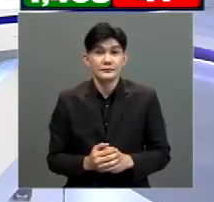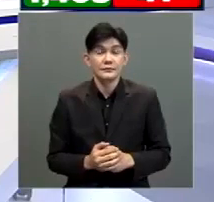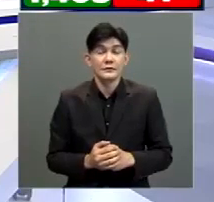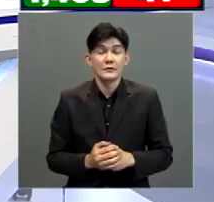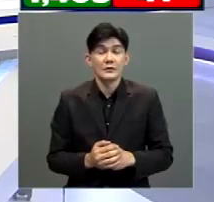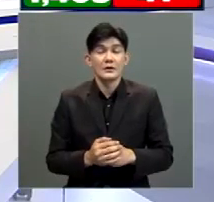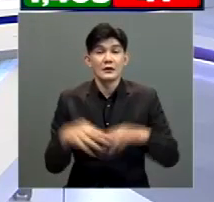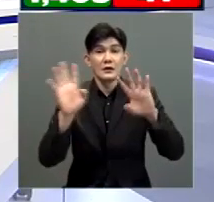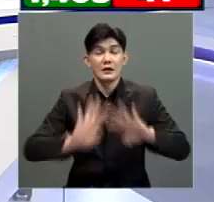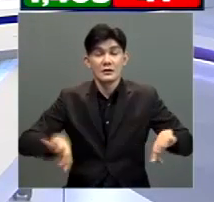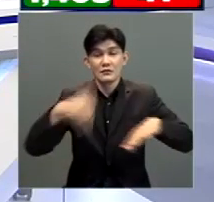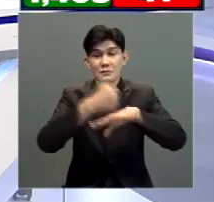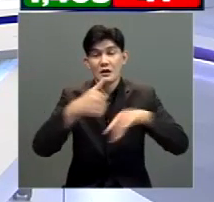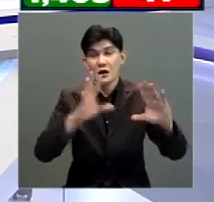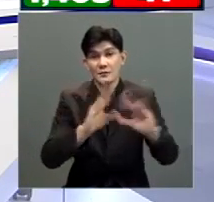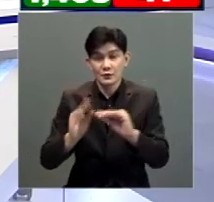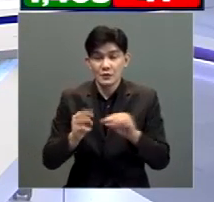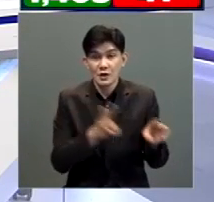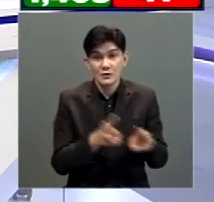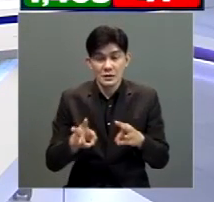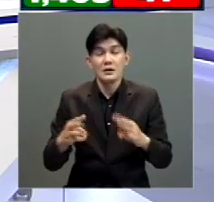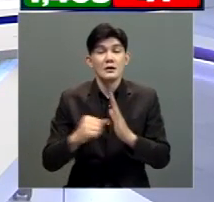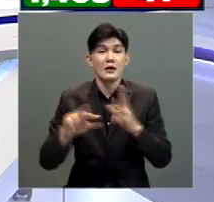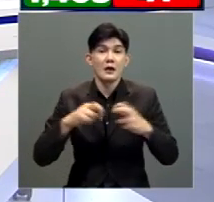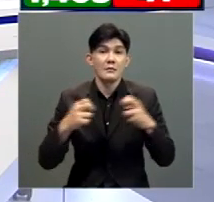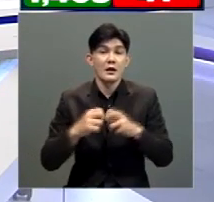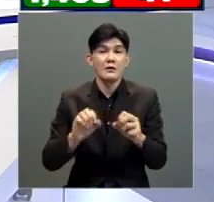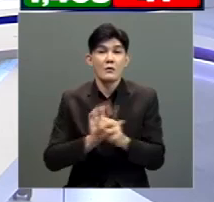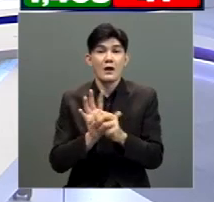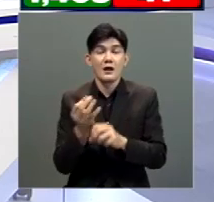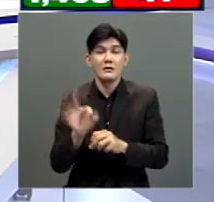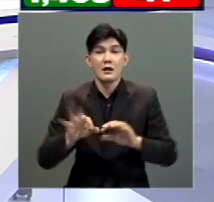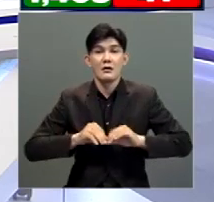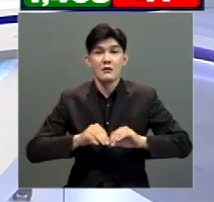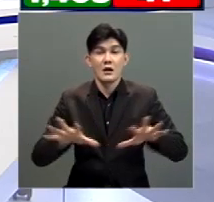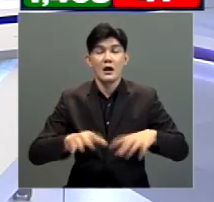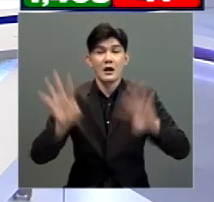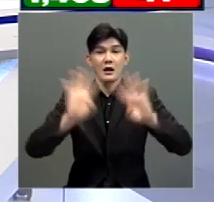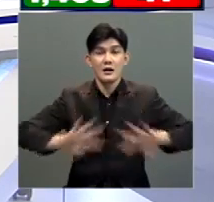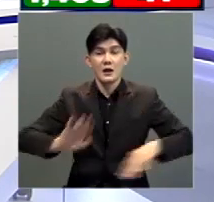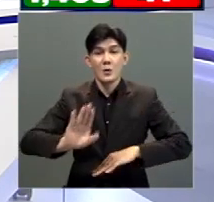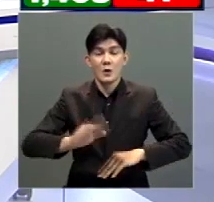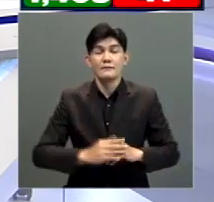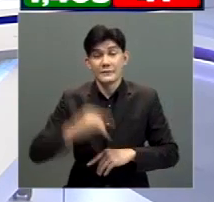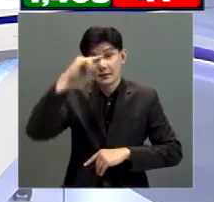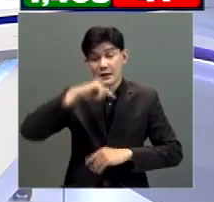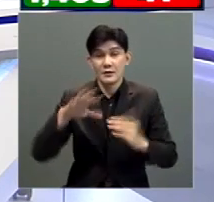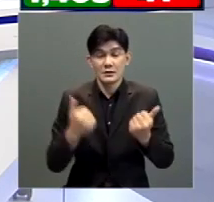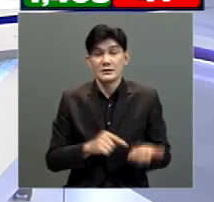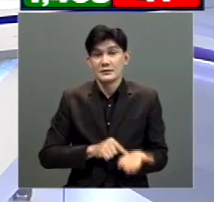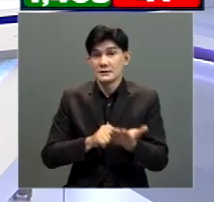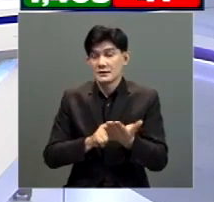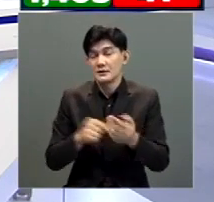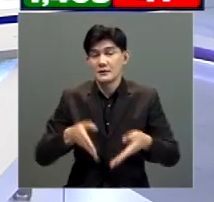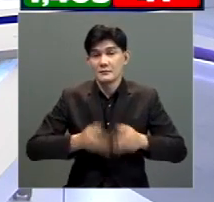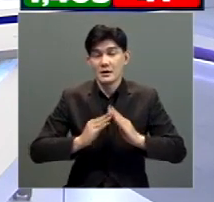ด้านผู้นำอาเซียนครับก็ร่วมประชุมหารือถึงแนวทางการแก้ปัญหาการแพร่ระบาดของโควิด -19 ในภูมิภาคนะครับโดยไทยเองนั้นเสนอให้มี